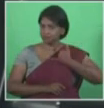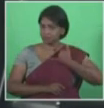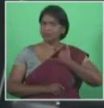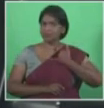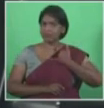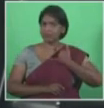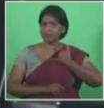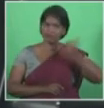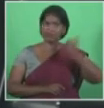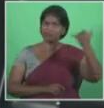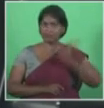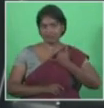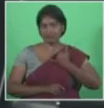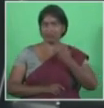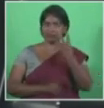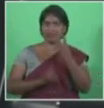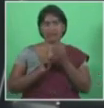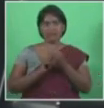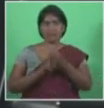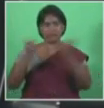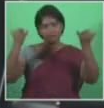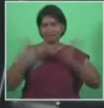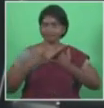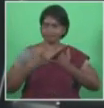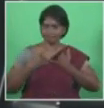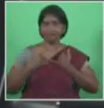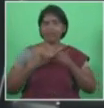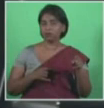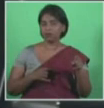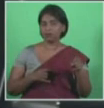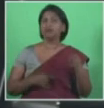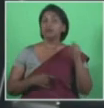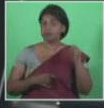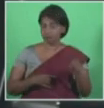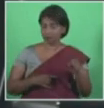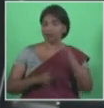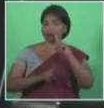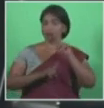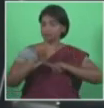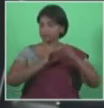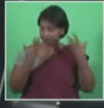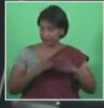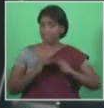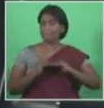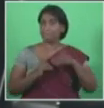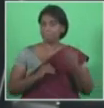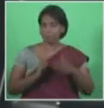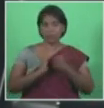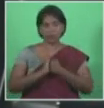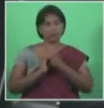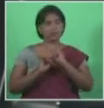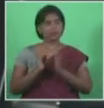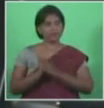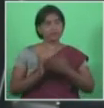කියමුකෝ දුරකථන මෙතුන් දෙකක් ගරු ජනාධිපතිතුමයි ගරු අගමැතිතුමයි මේක කවුද අහගෙන හිටියේ? ඒ සාකච්ඡාවෙන් පස්සේ ගරු